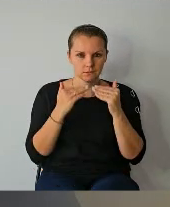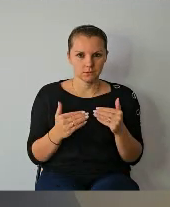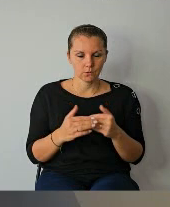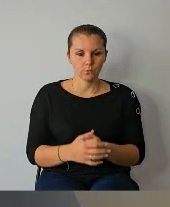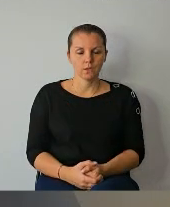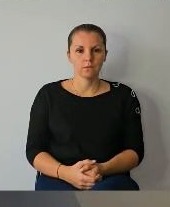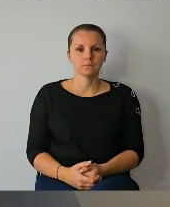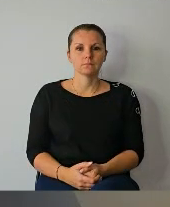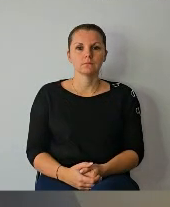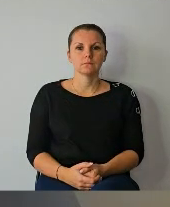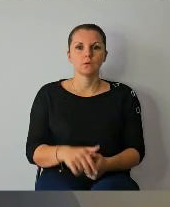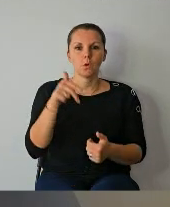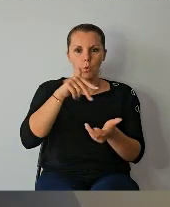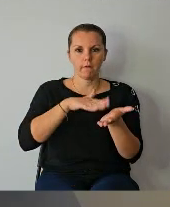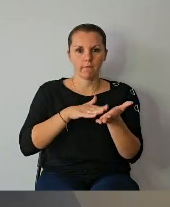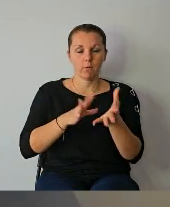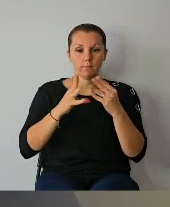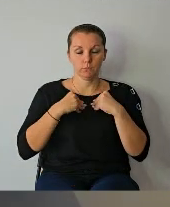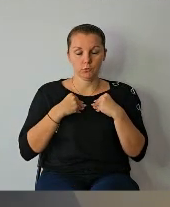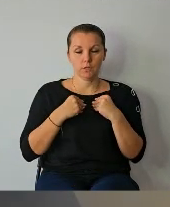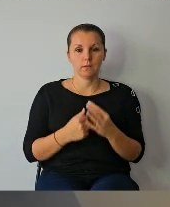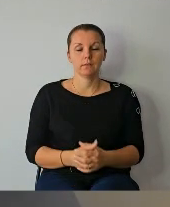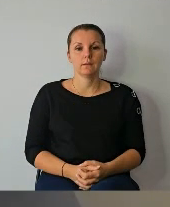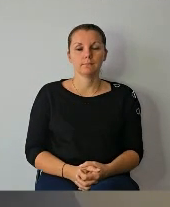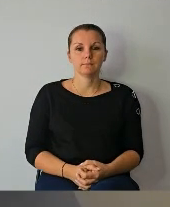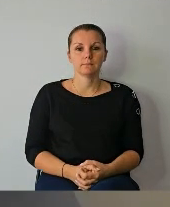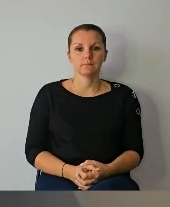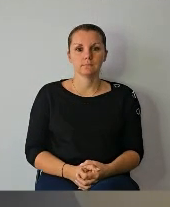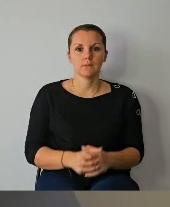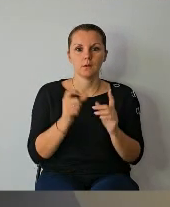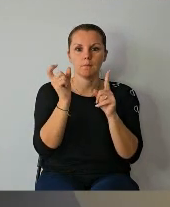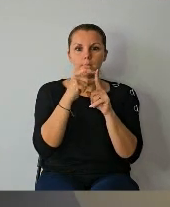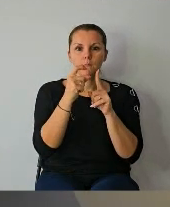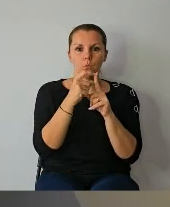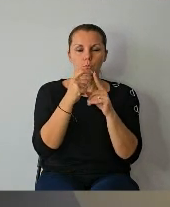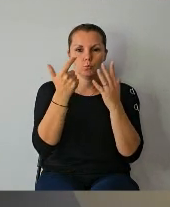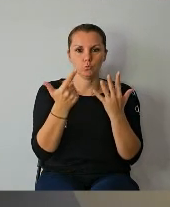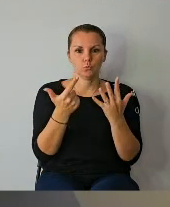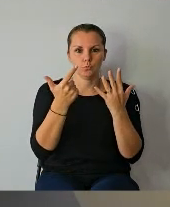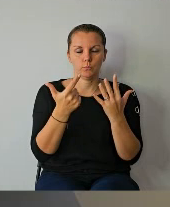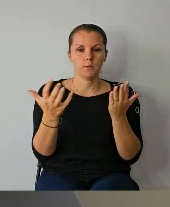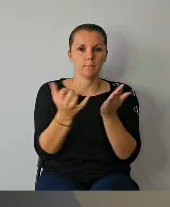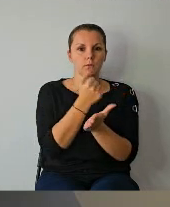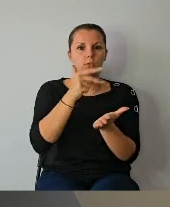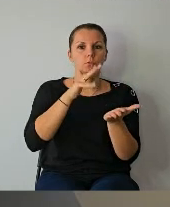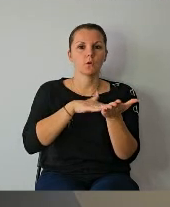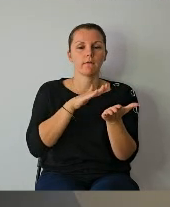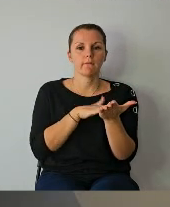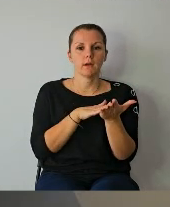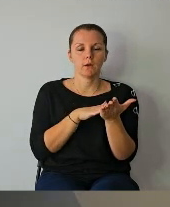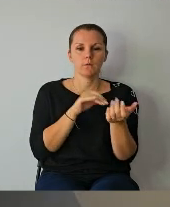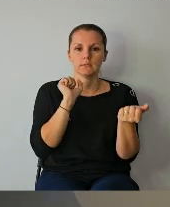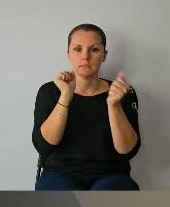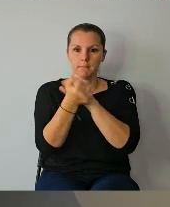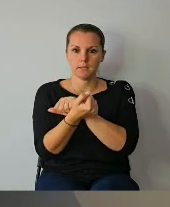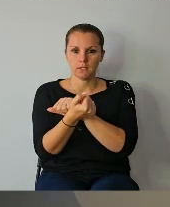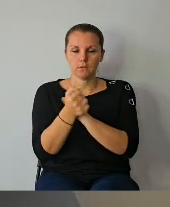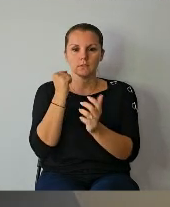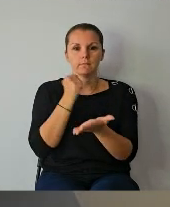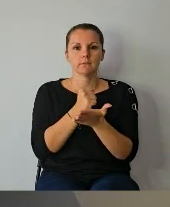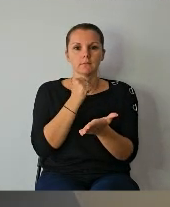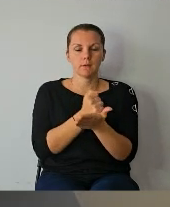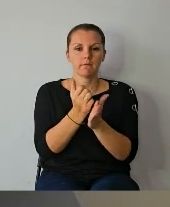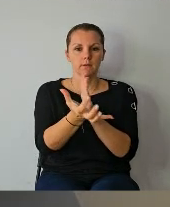Dziękuję. Uchwała została przyjęta jednogłośnie. Punkt 7. Podjęcie uchwały zmieniającej uchwałę w